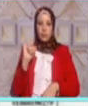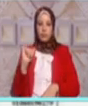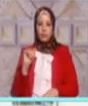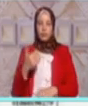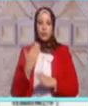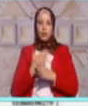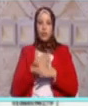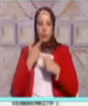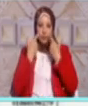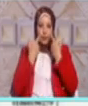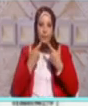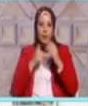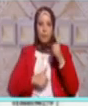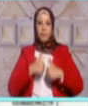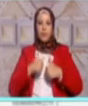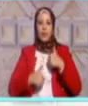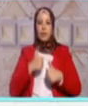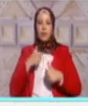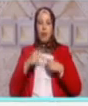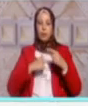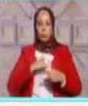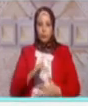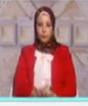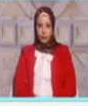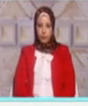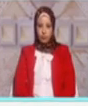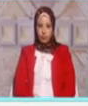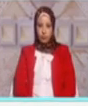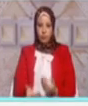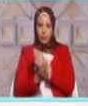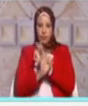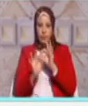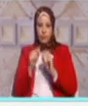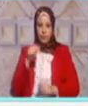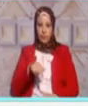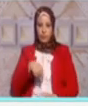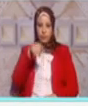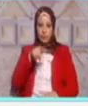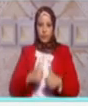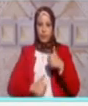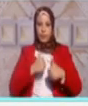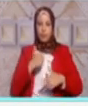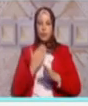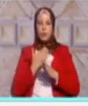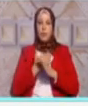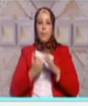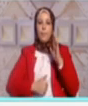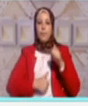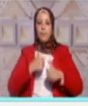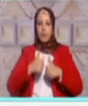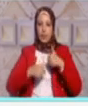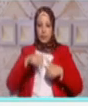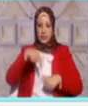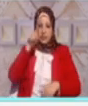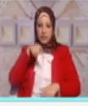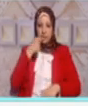أخبار الامتحانات وما يتم فيها. عشان كده الامتحانات السنة دي خدت منحة مختلف، لأن